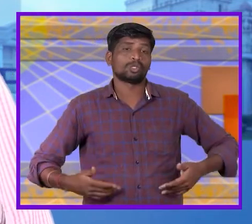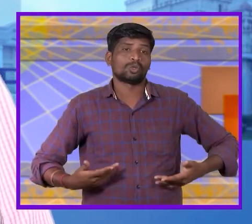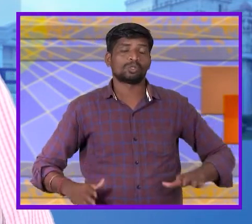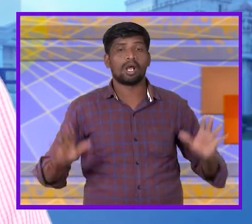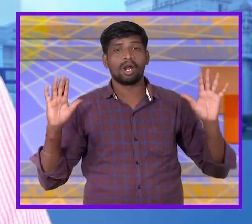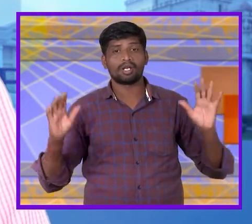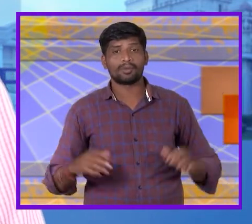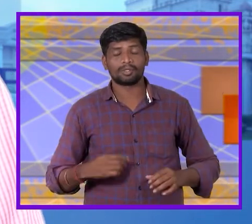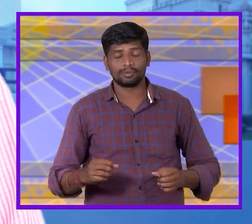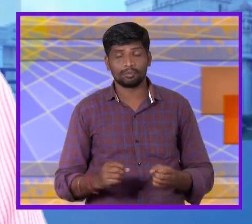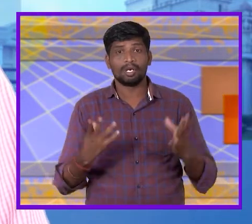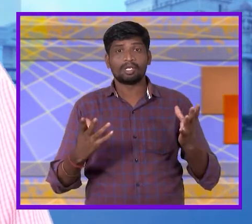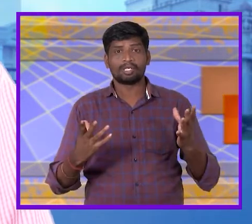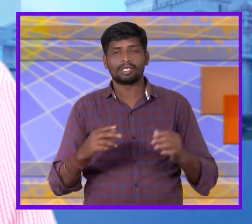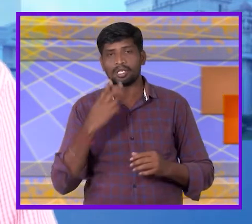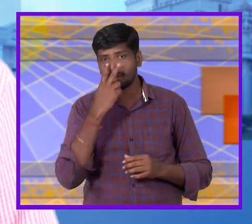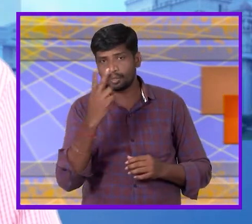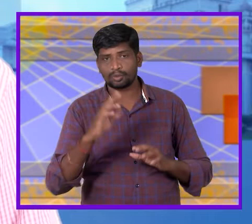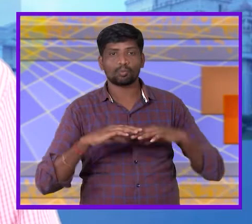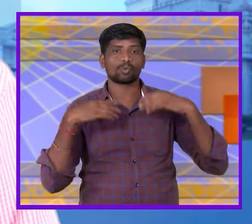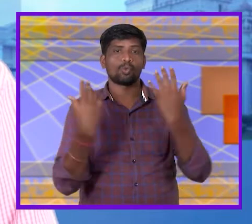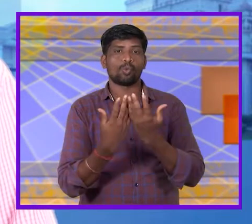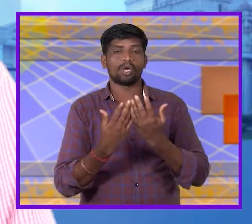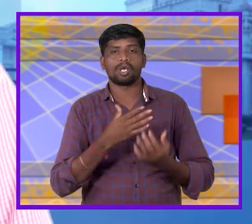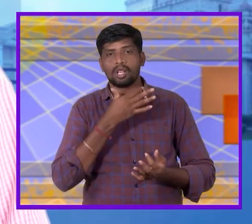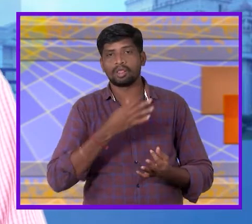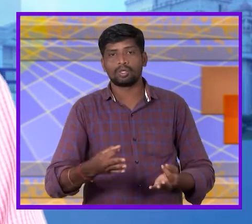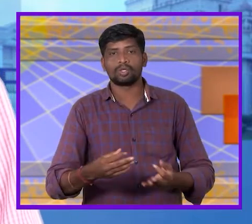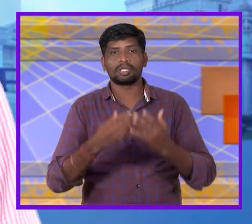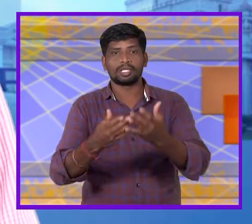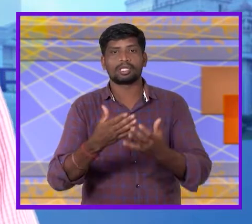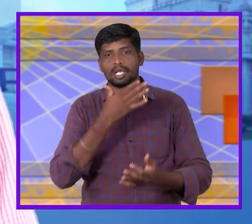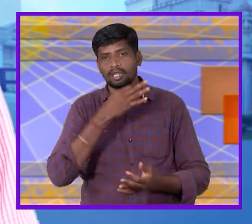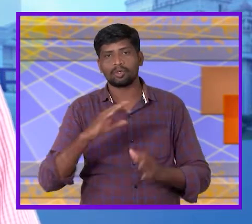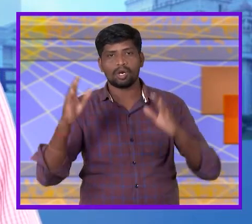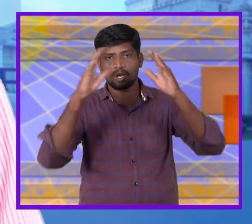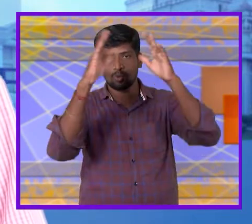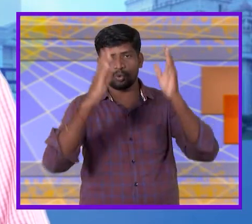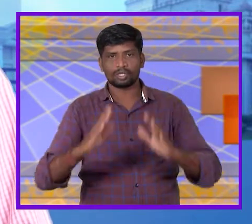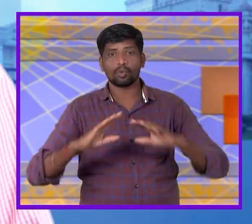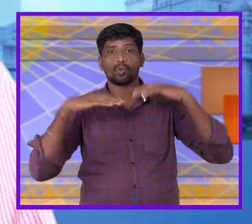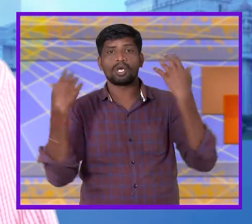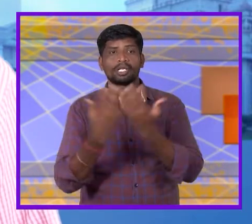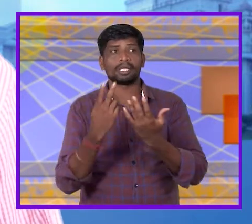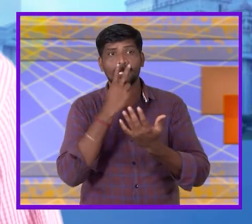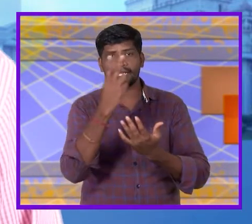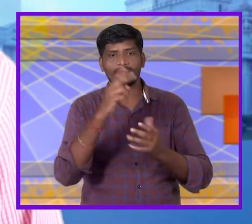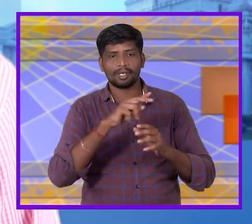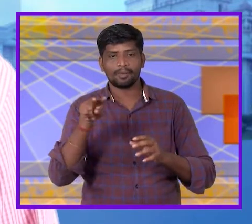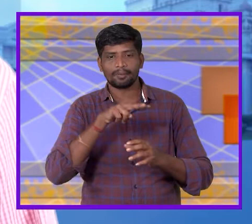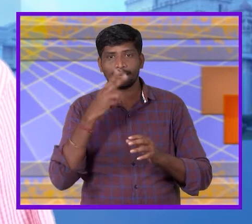பார்த்தாலே அப்படி மெய் சிலிர்க்கக்கூடிய விதத்தில், உலக பொதுமறை தந்த நம்முடைய திருவள்ளுவருடைய பெருமையை உலகுக்கே பறைசாற்றக்கூடிய